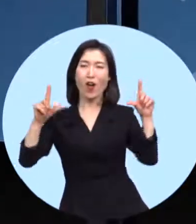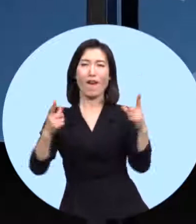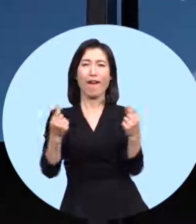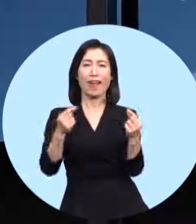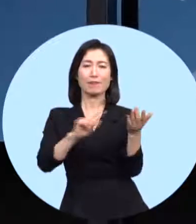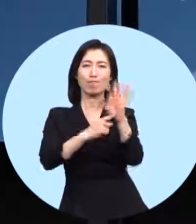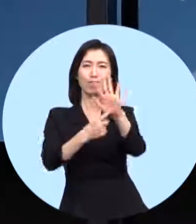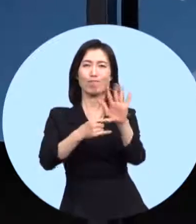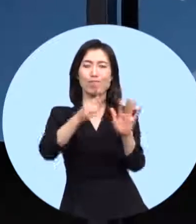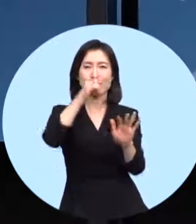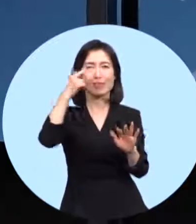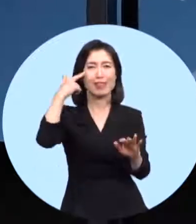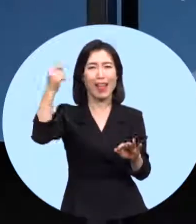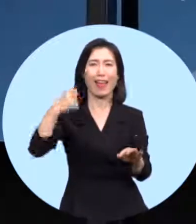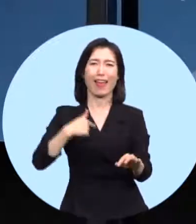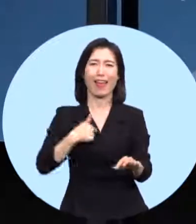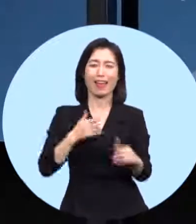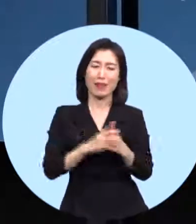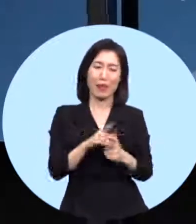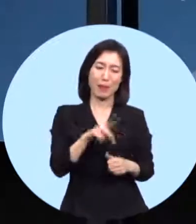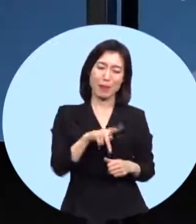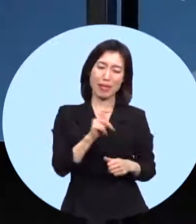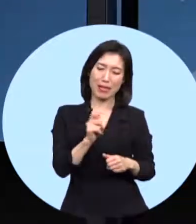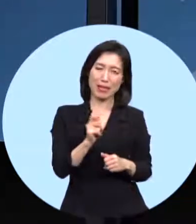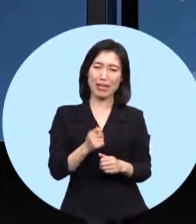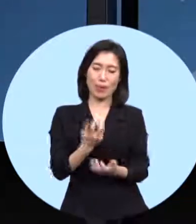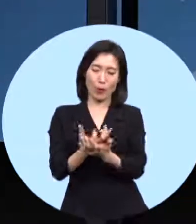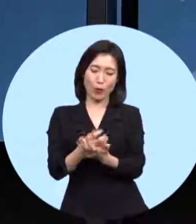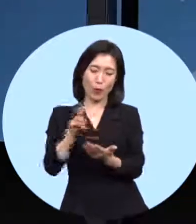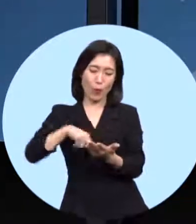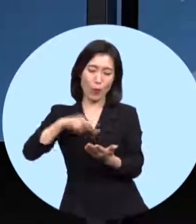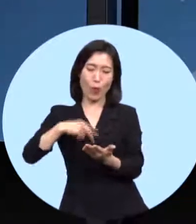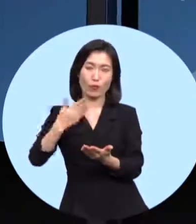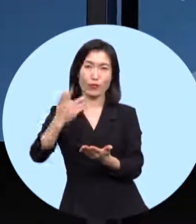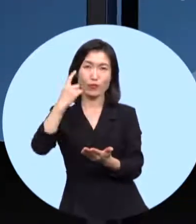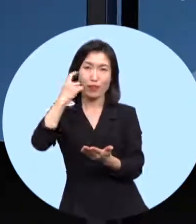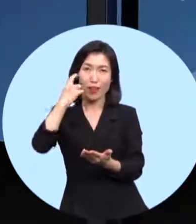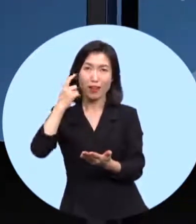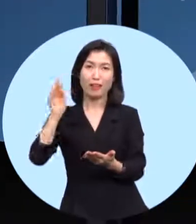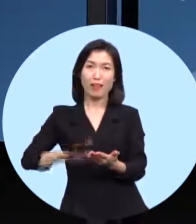걸로 이해를 하고 제가 PT와 원고를 같이 준비했었는데